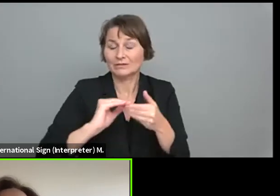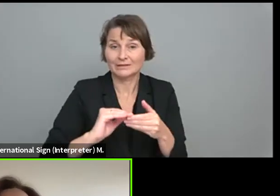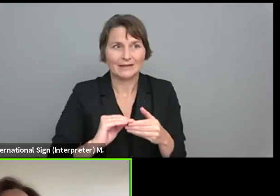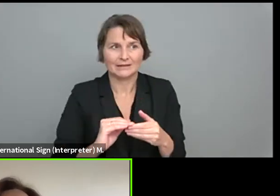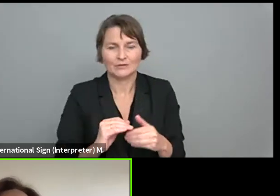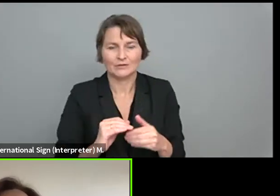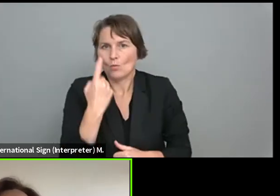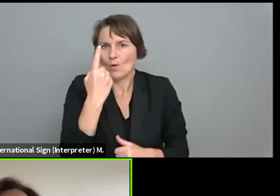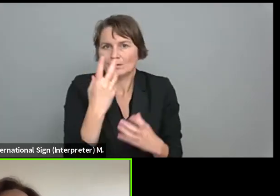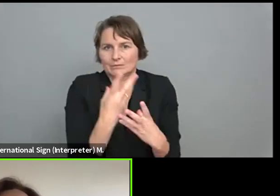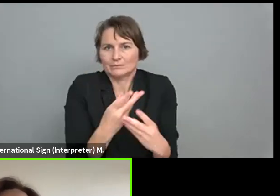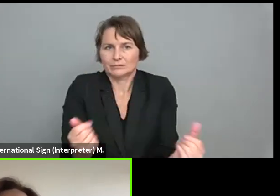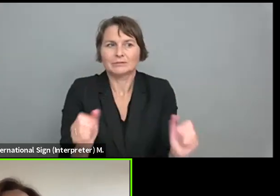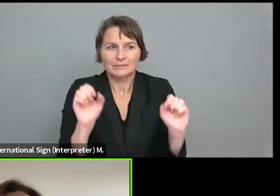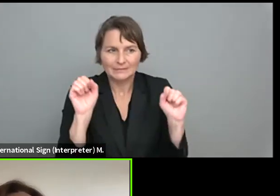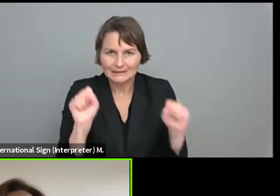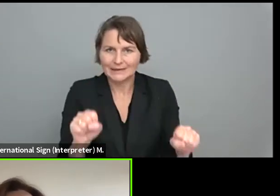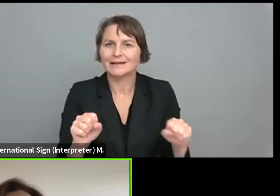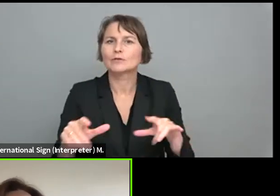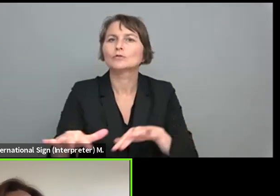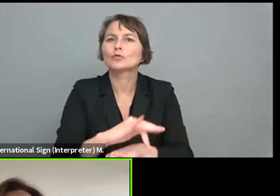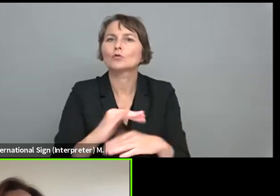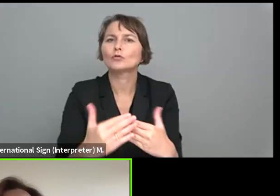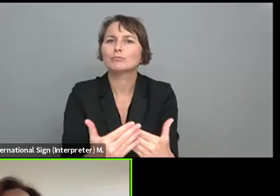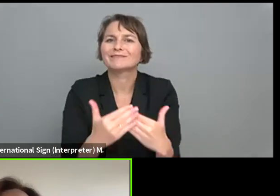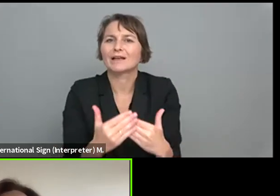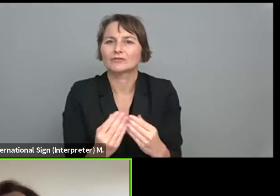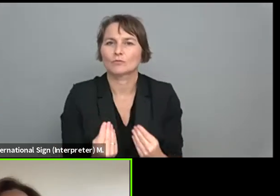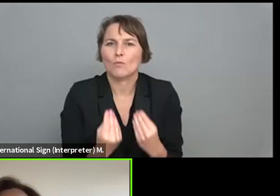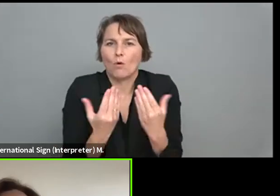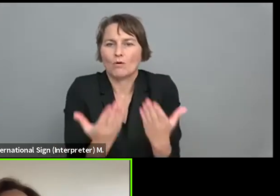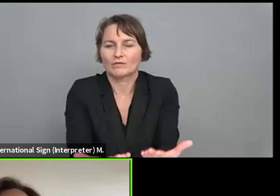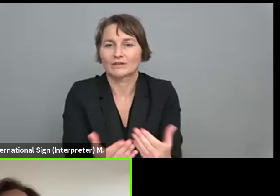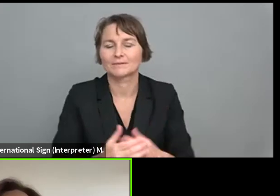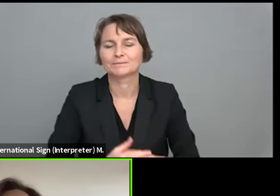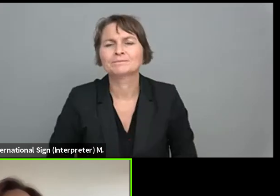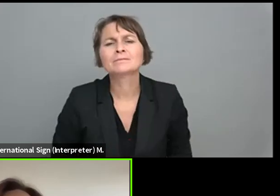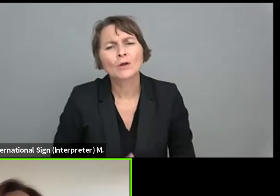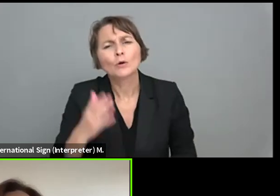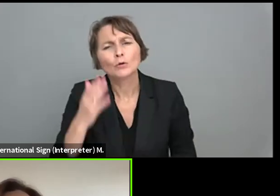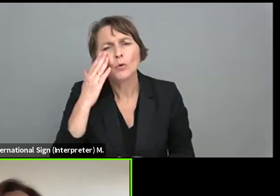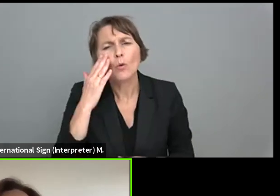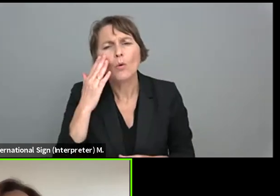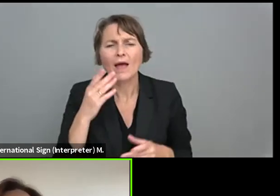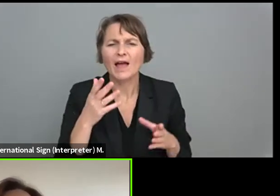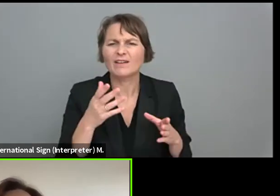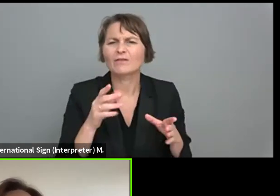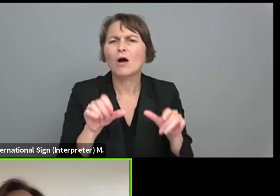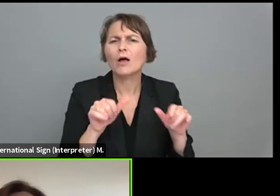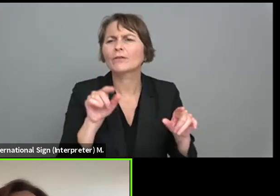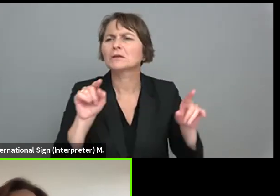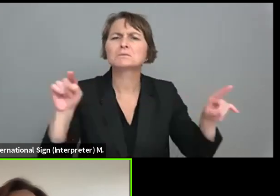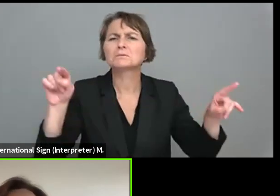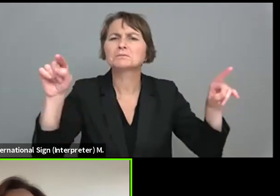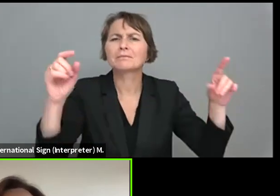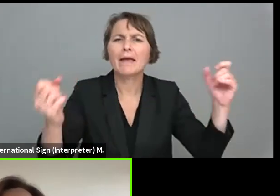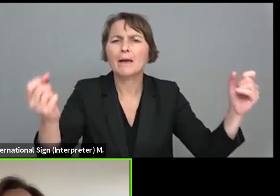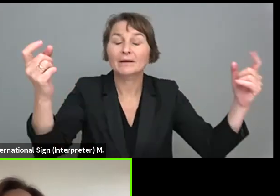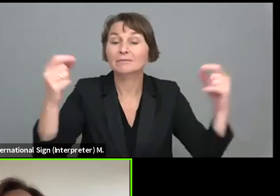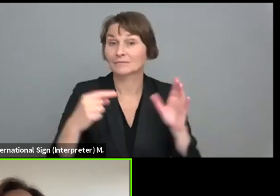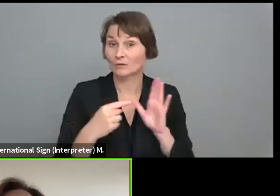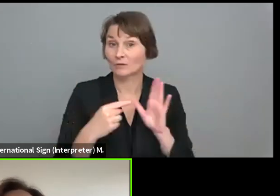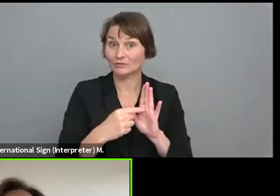Les nouvelles technologies de l'information dans ce contexte-là nous posent encore beaucoup de problèmes aujourd'hui au